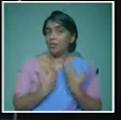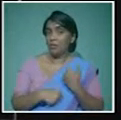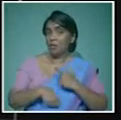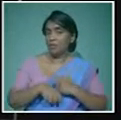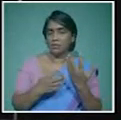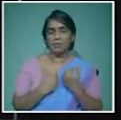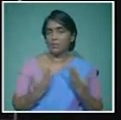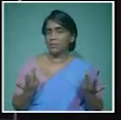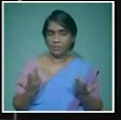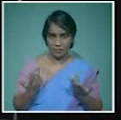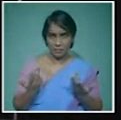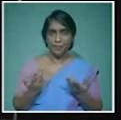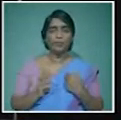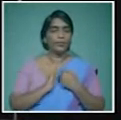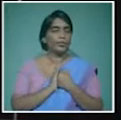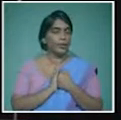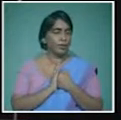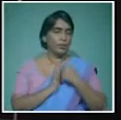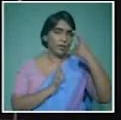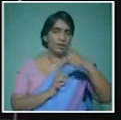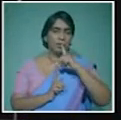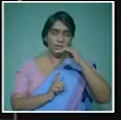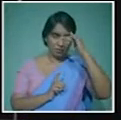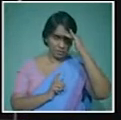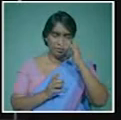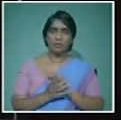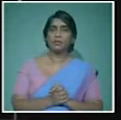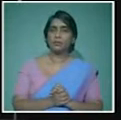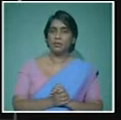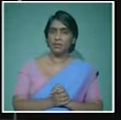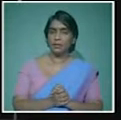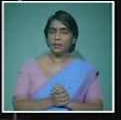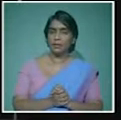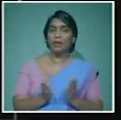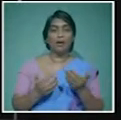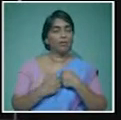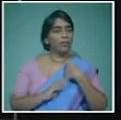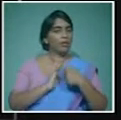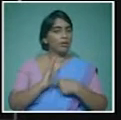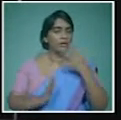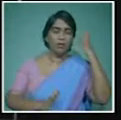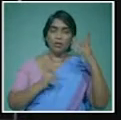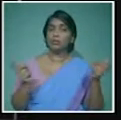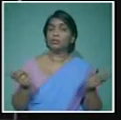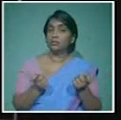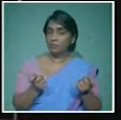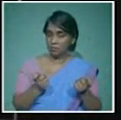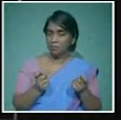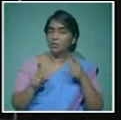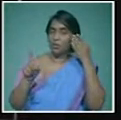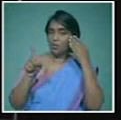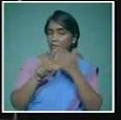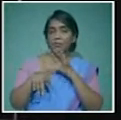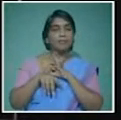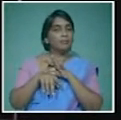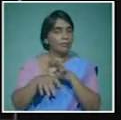අවස්ථාවක් ලැබෙන්නේ නැහැ. ගරු නියෝජ්‍ය කතානායකතුමනි, අපේ රට ගෝලීය වෙළඳ පොළවල් සඳහා